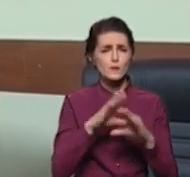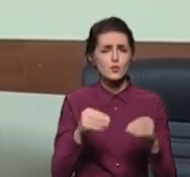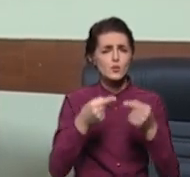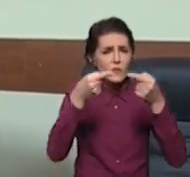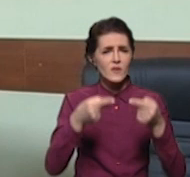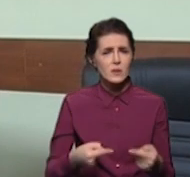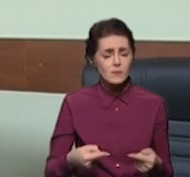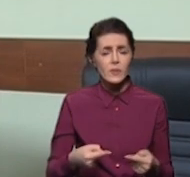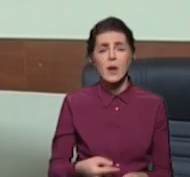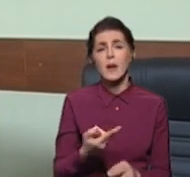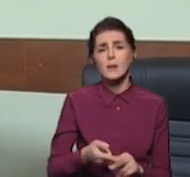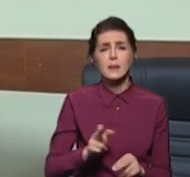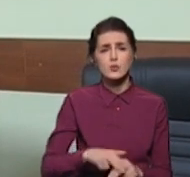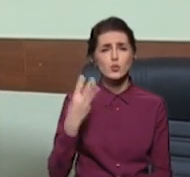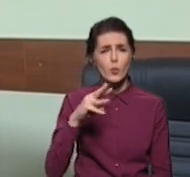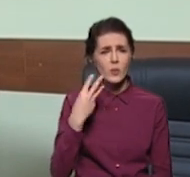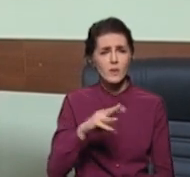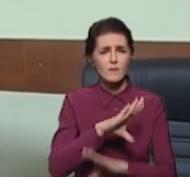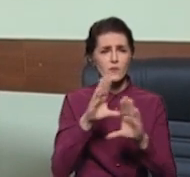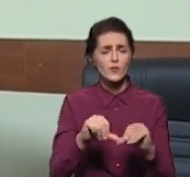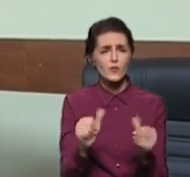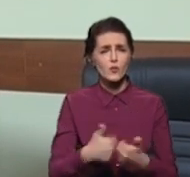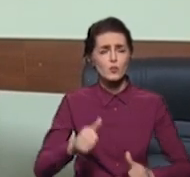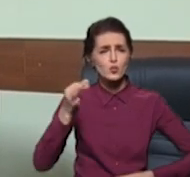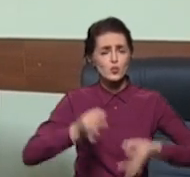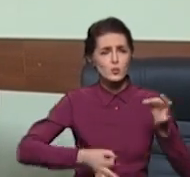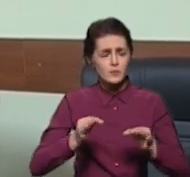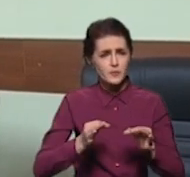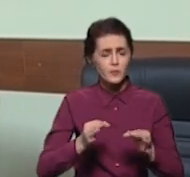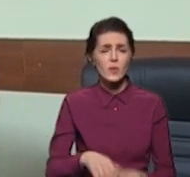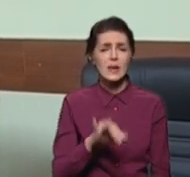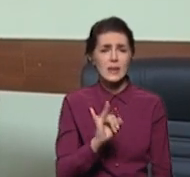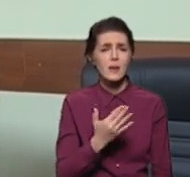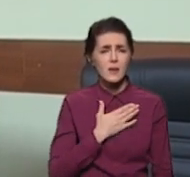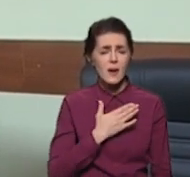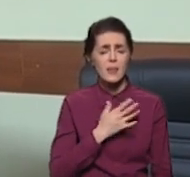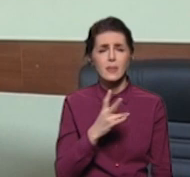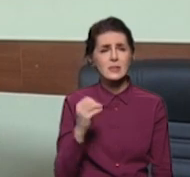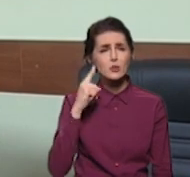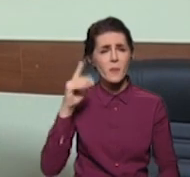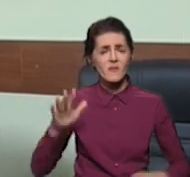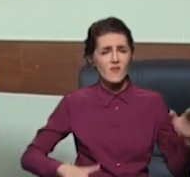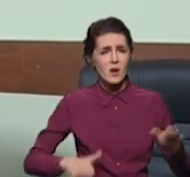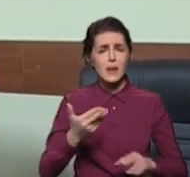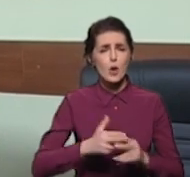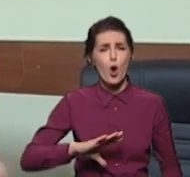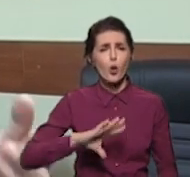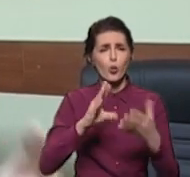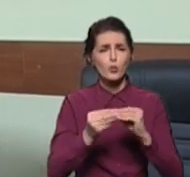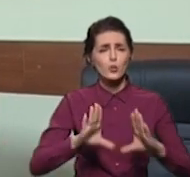соответствует современным судебным стандартам. И я не сомневаюсь, что эти общие